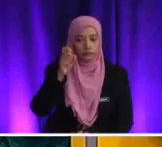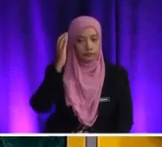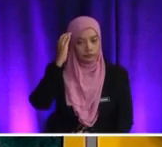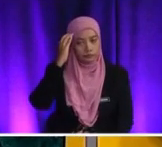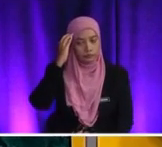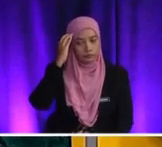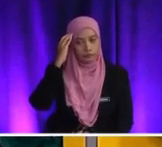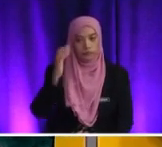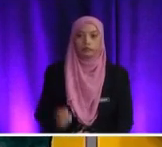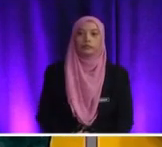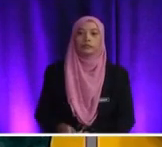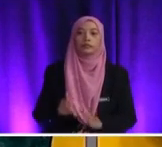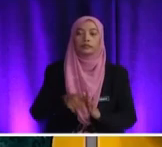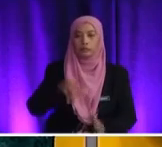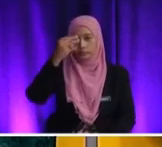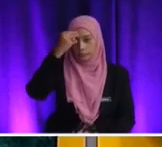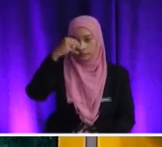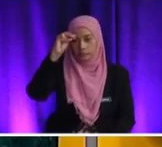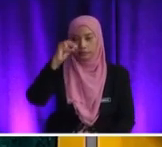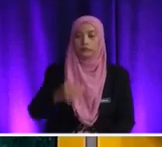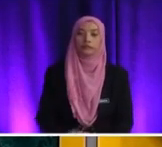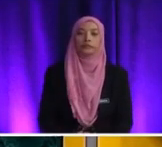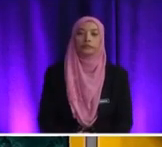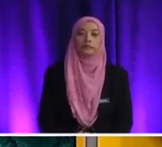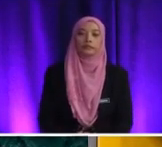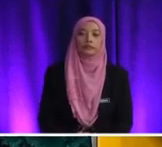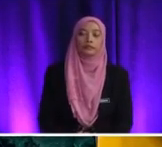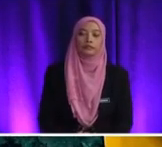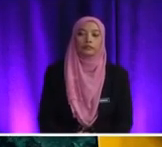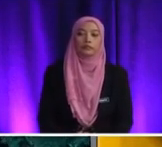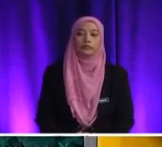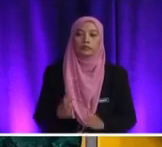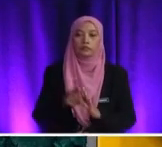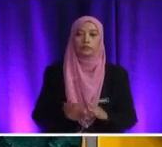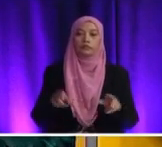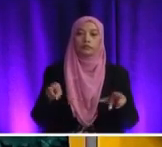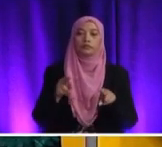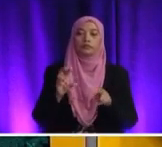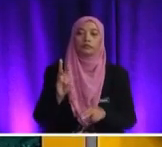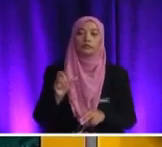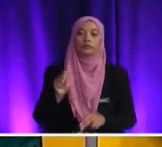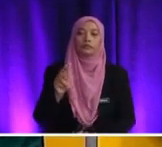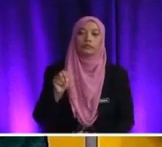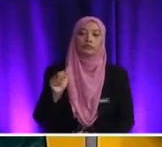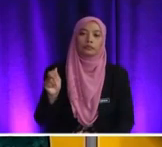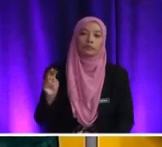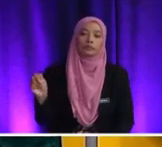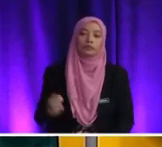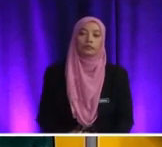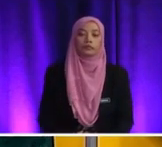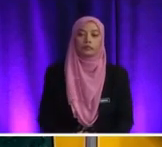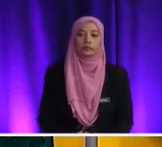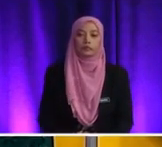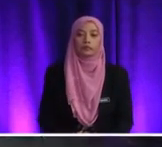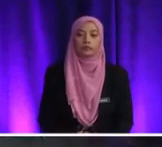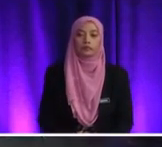masa-masa dhb saja jadi kena tahulah Bagaimana Naff kiranya account dan sebagainya ilha